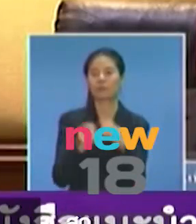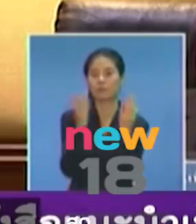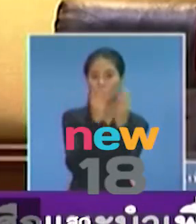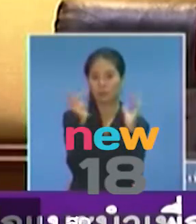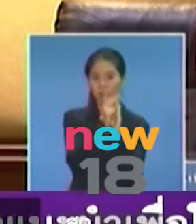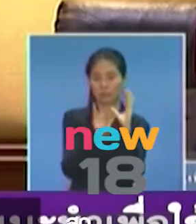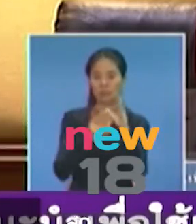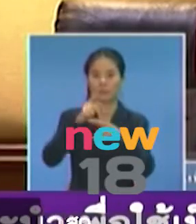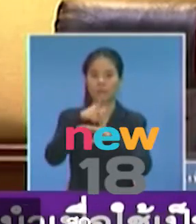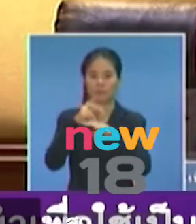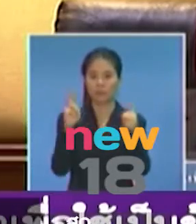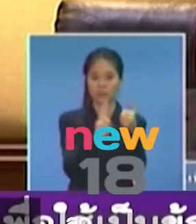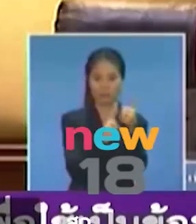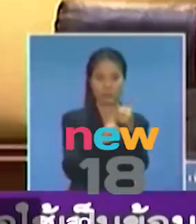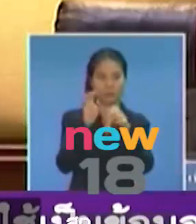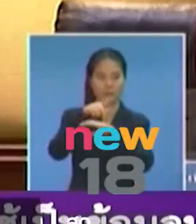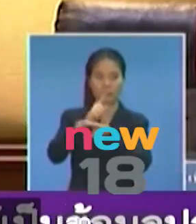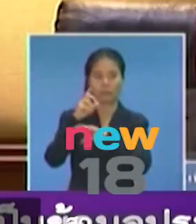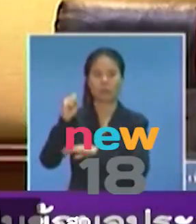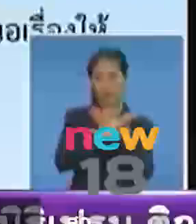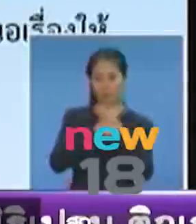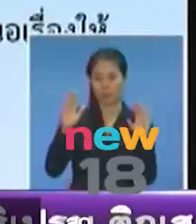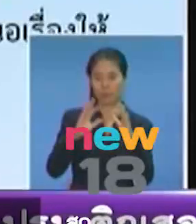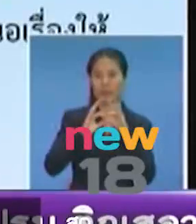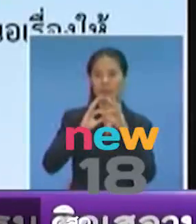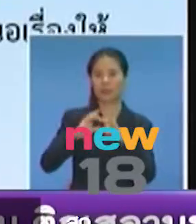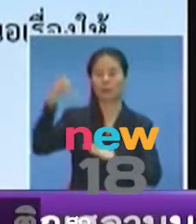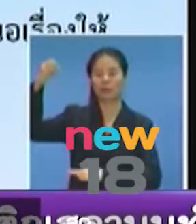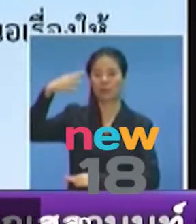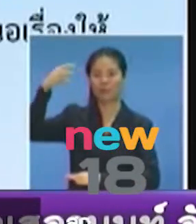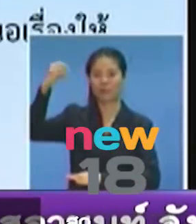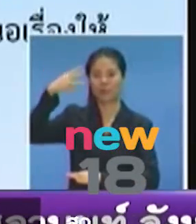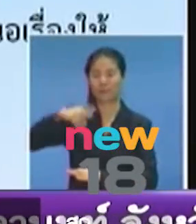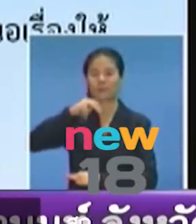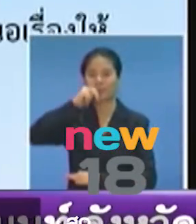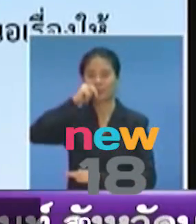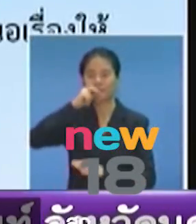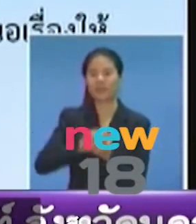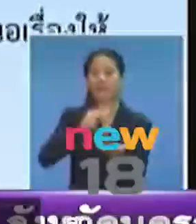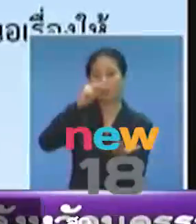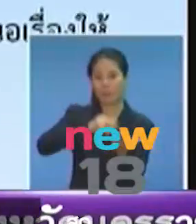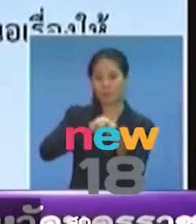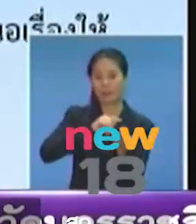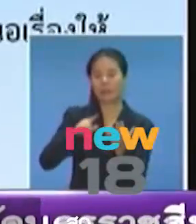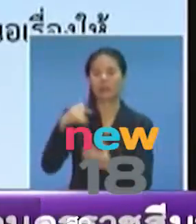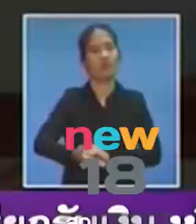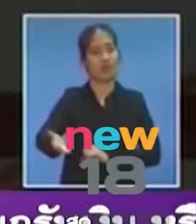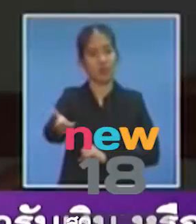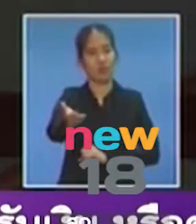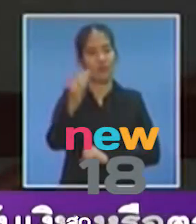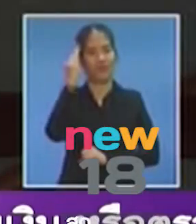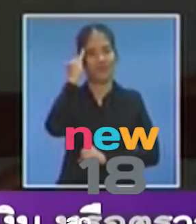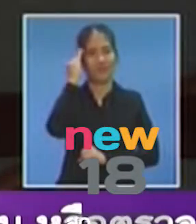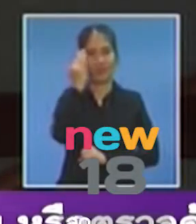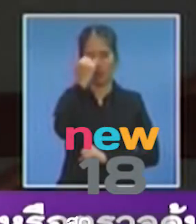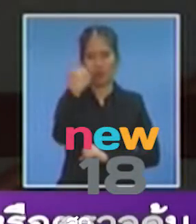ายกรัฐมนตรีไปทั้งหมดแล้ว188เรื่องซึ่งได้เร่งผลักดันกฎหมายเพื่อเป็นกลไกการขับเคลื่อนการปฏิรูปประเทศ